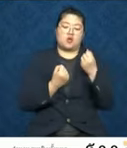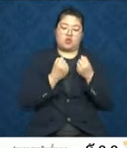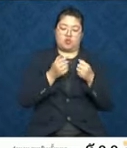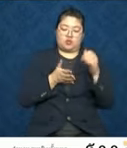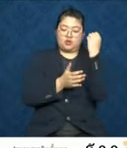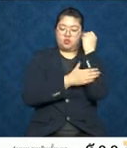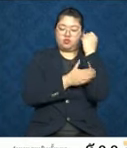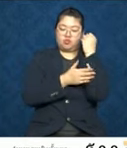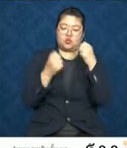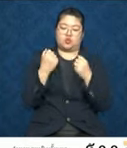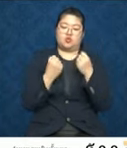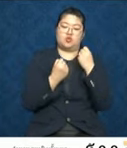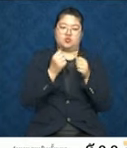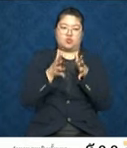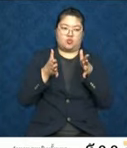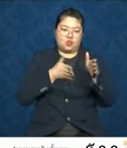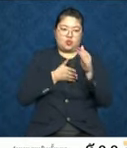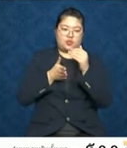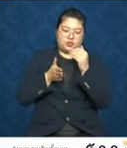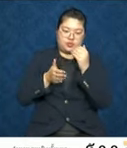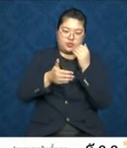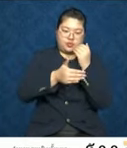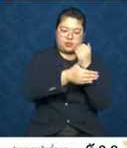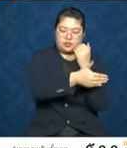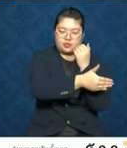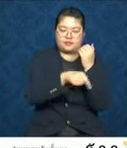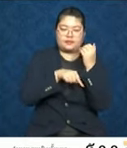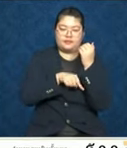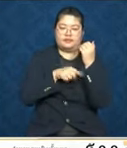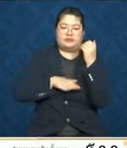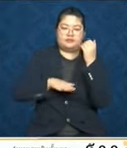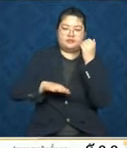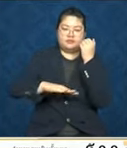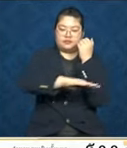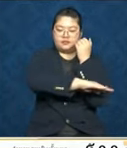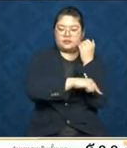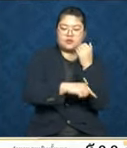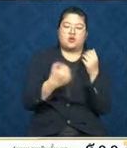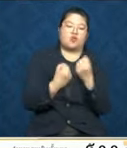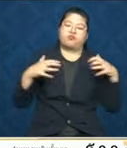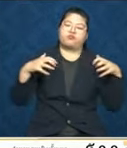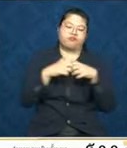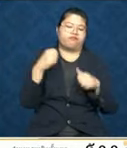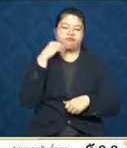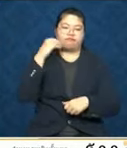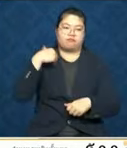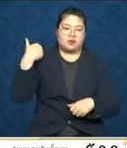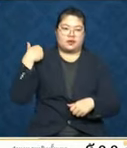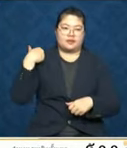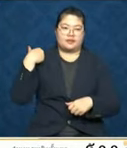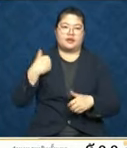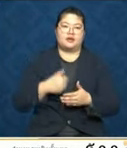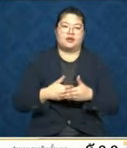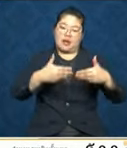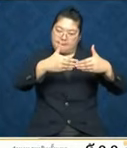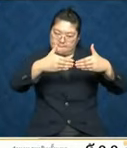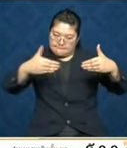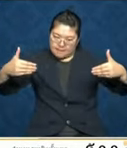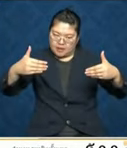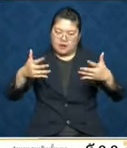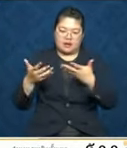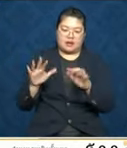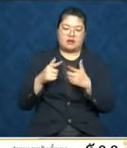ก็พาร์ทเลน2เลนเพื่อที่จะข้ามผ่านสะพานใช่ไหมครับซึ่งทำให้เกิดอุบัติเหตุบ่อยมากครับทางเราก็ได้เอาแบเรียร์มากั้นแล้วนะครับแต่ว่าค